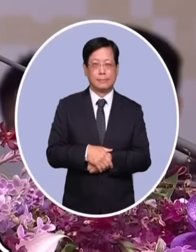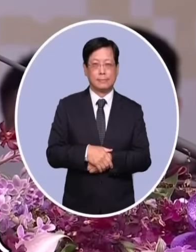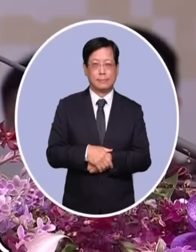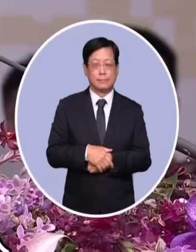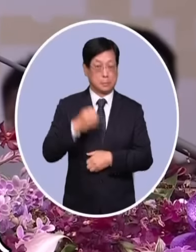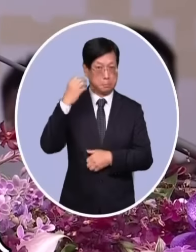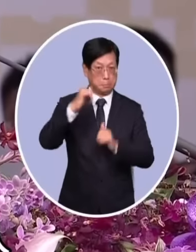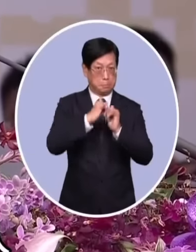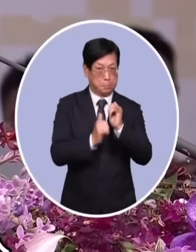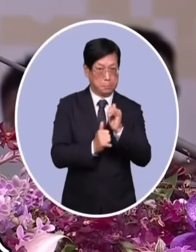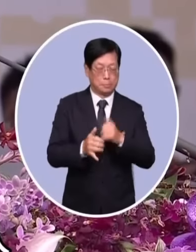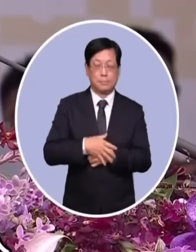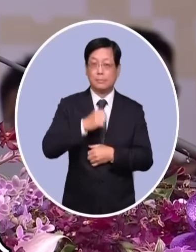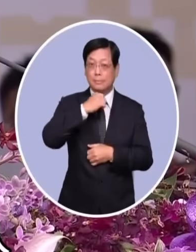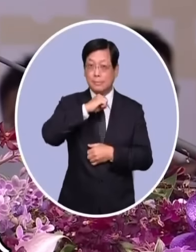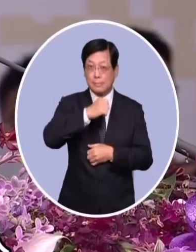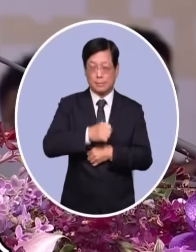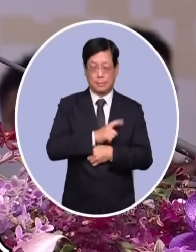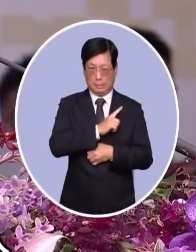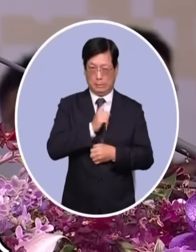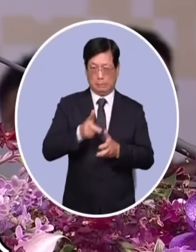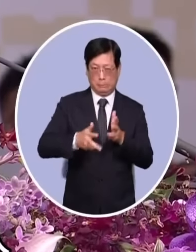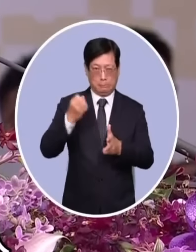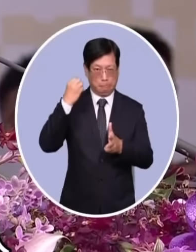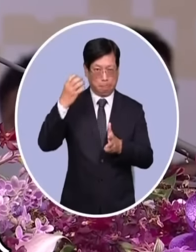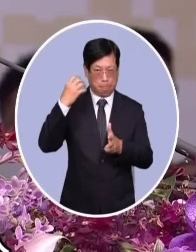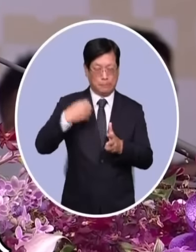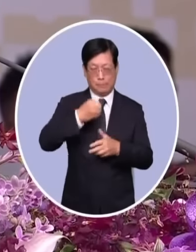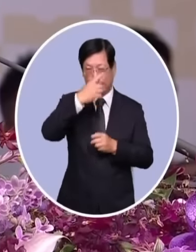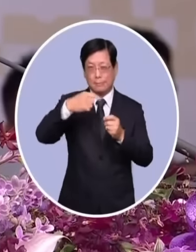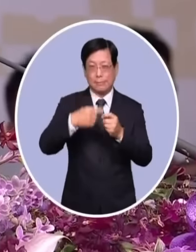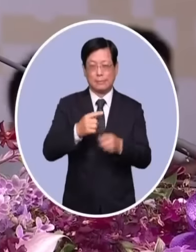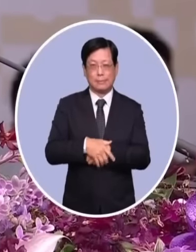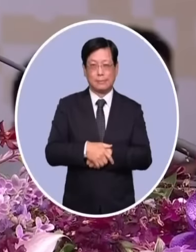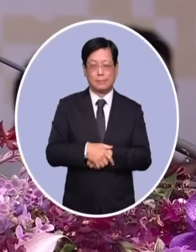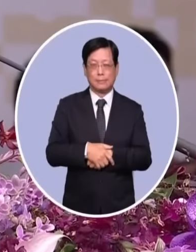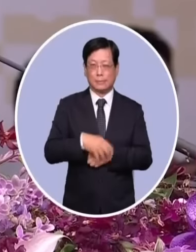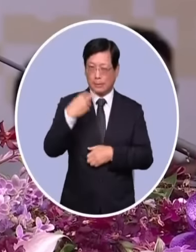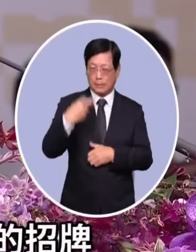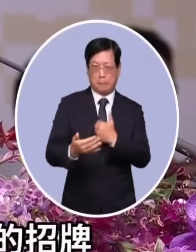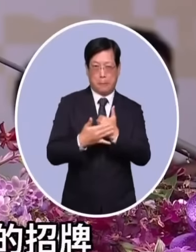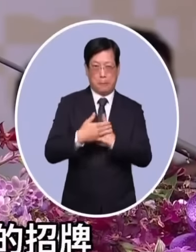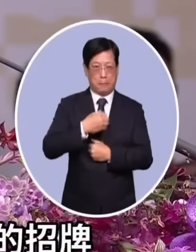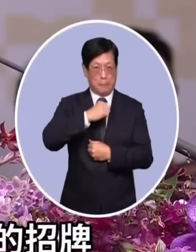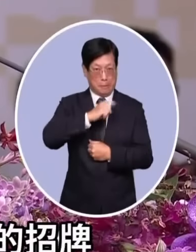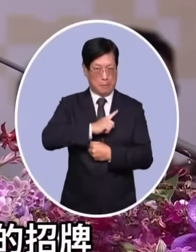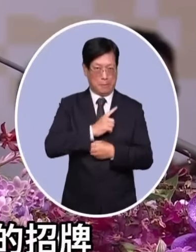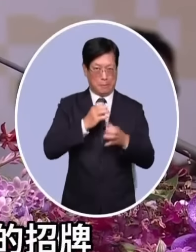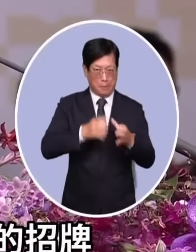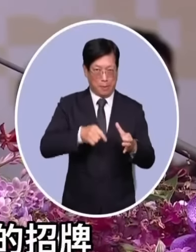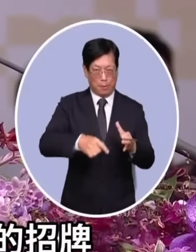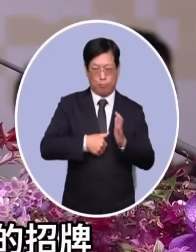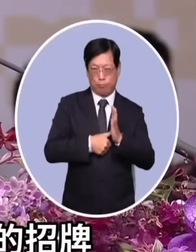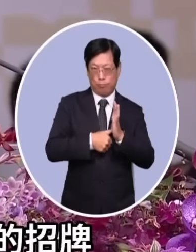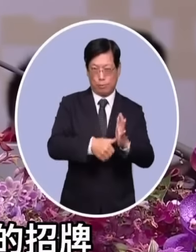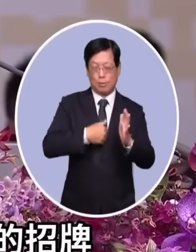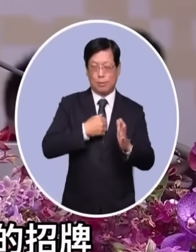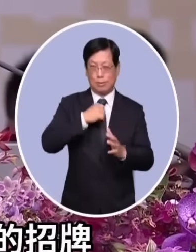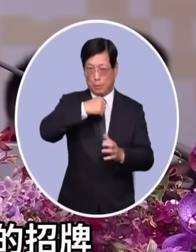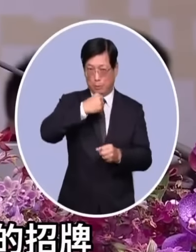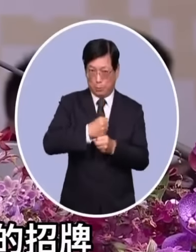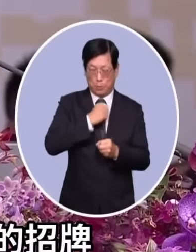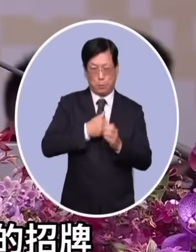新一代台湾制造的年轻人再一次擦亮台湾制造 Made in Taiwan 的